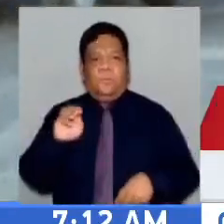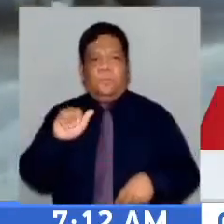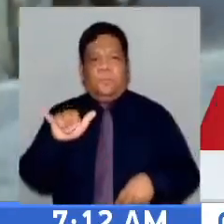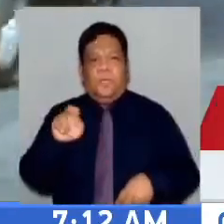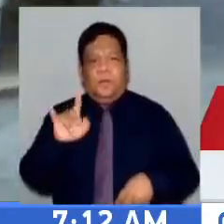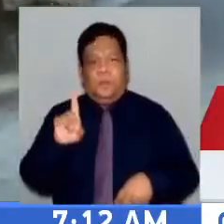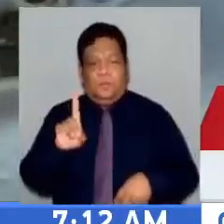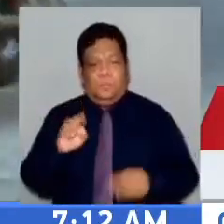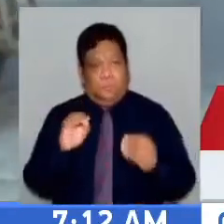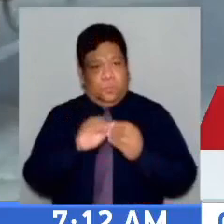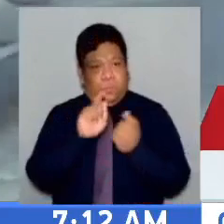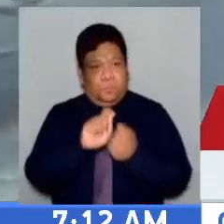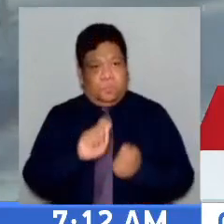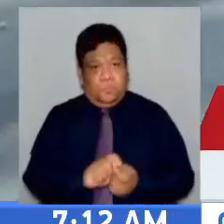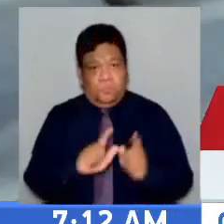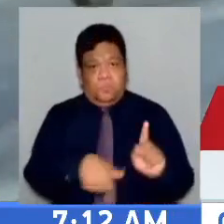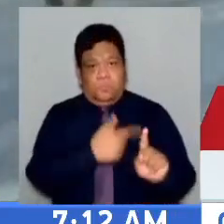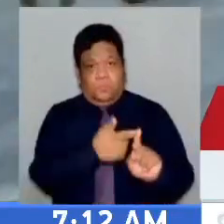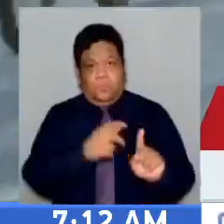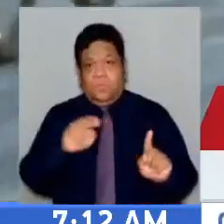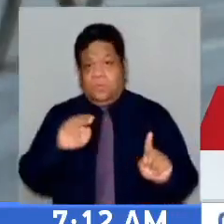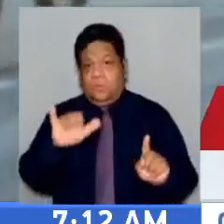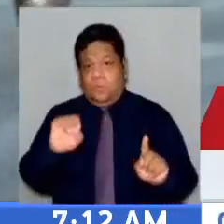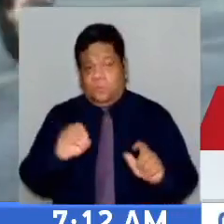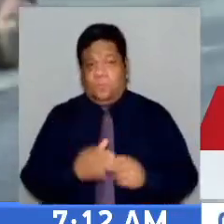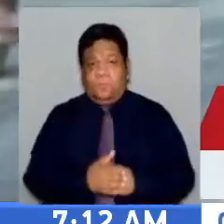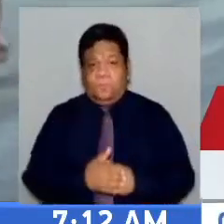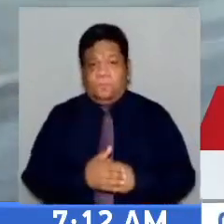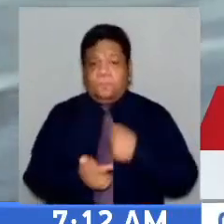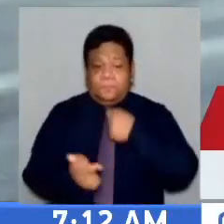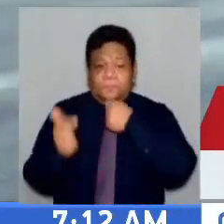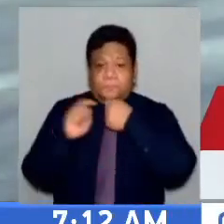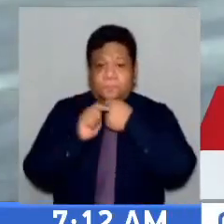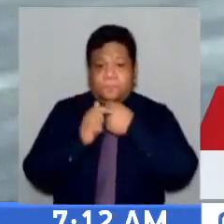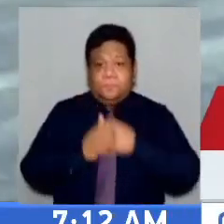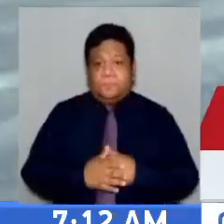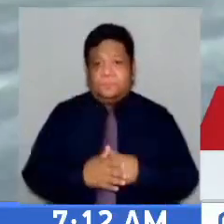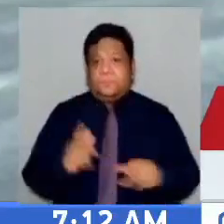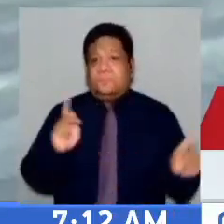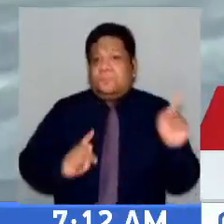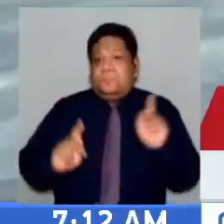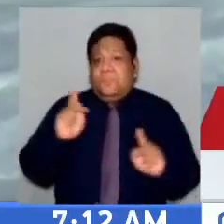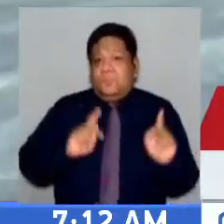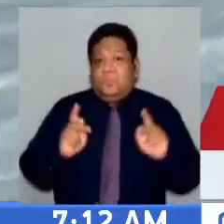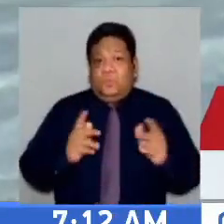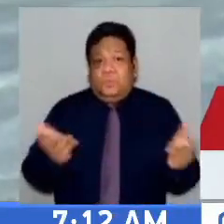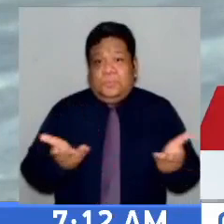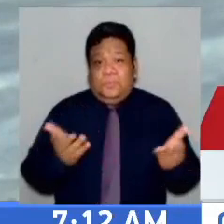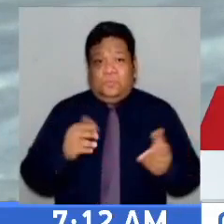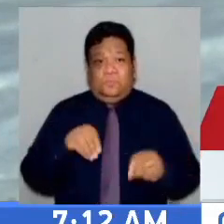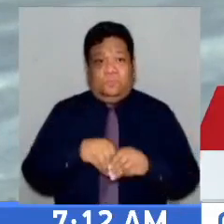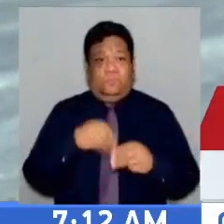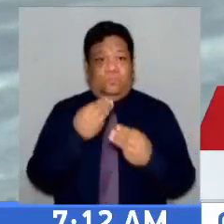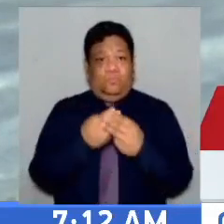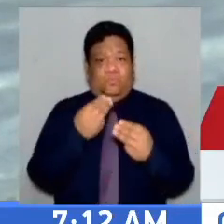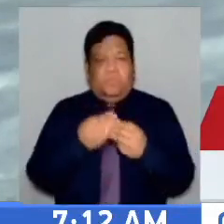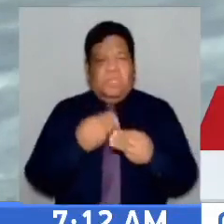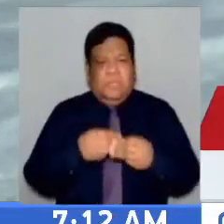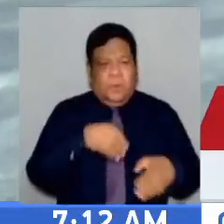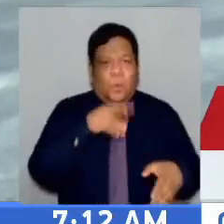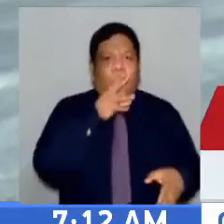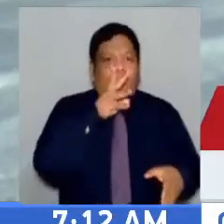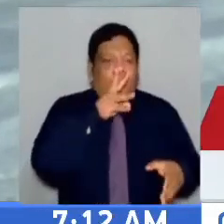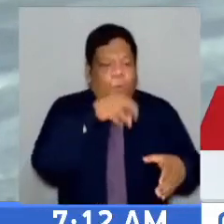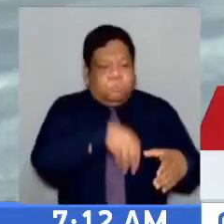Igan, kanya-kanyang igib na ang mga residente rito sa barangay poblasyon dito sa Muntinlupa City matapos ang abiso ng Maynilad na magkakaroon